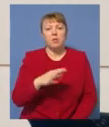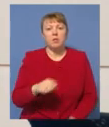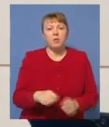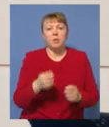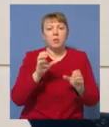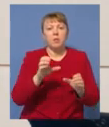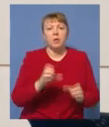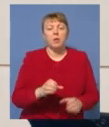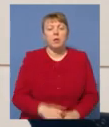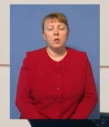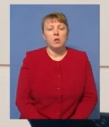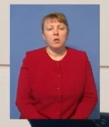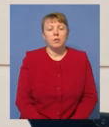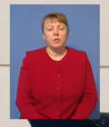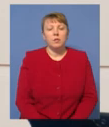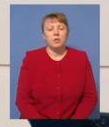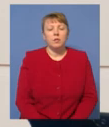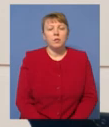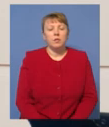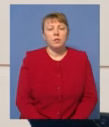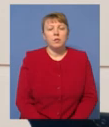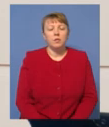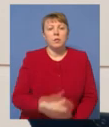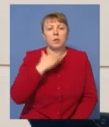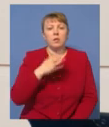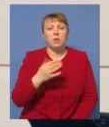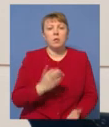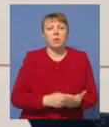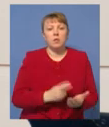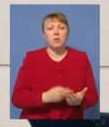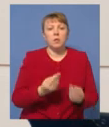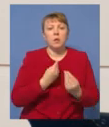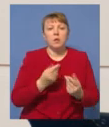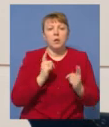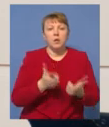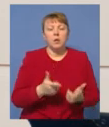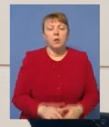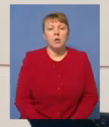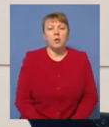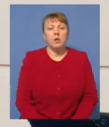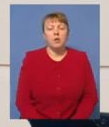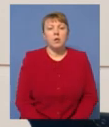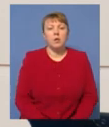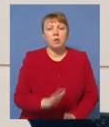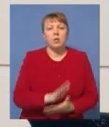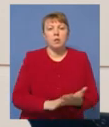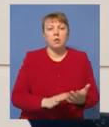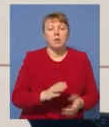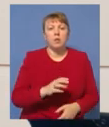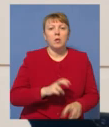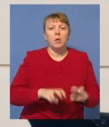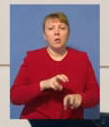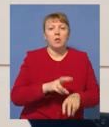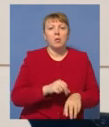нарушения законности. И только при достаточности доказательств дает согласие следователю на продолжение уголовного